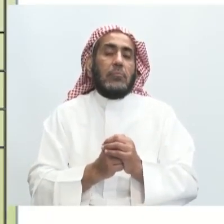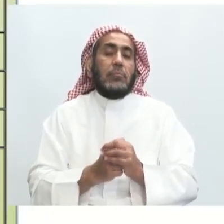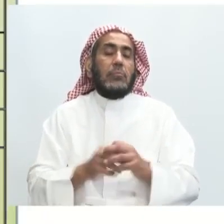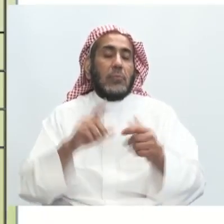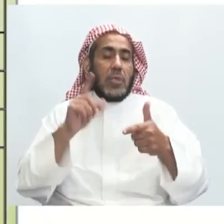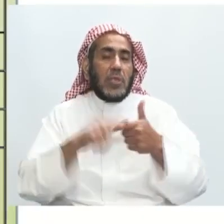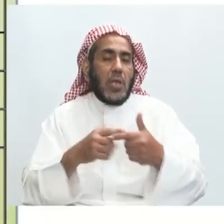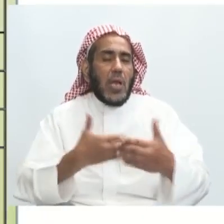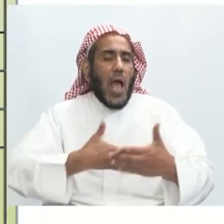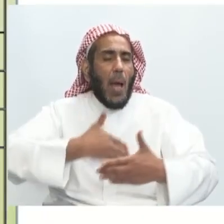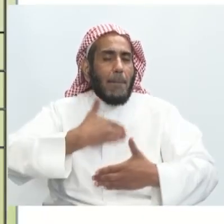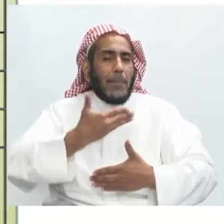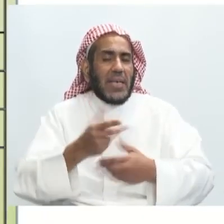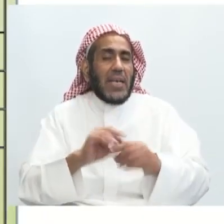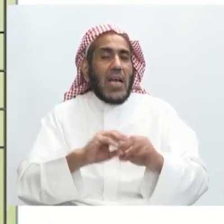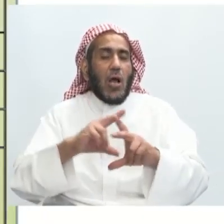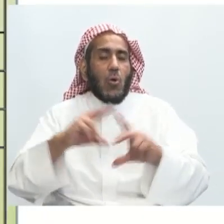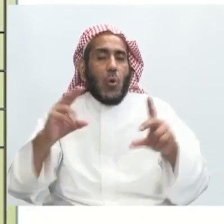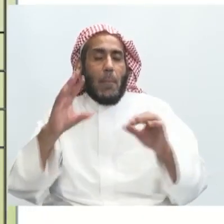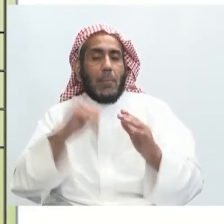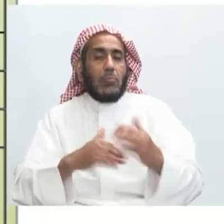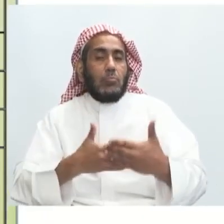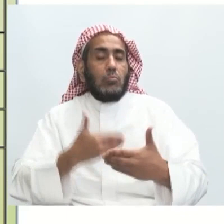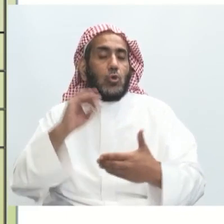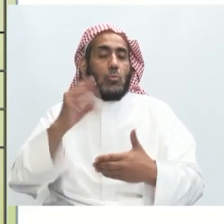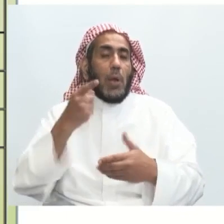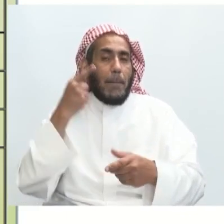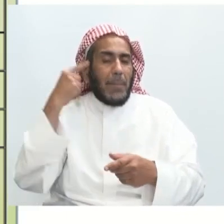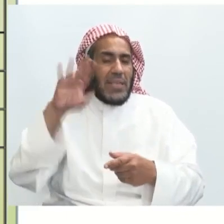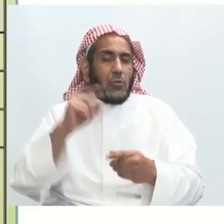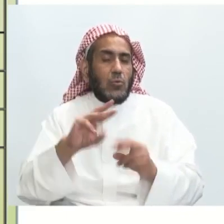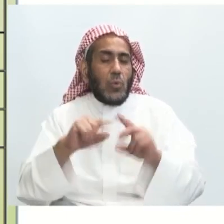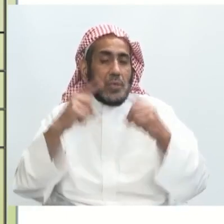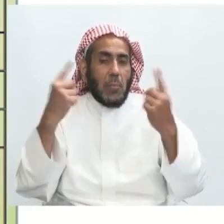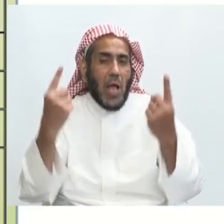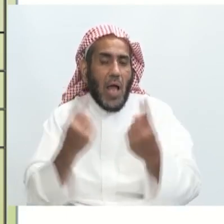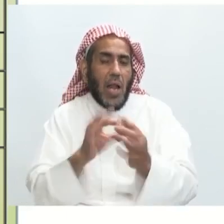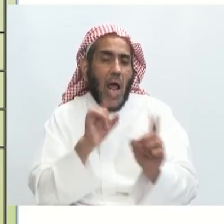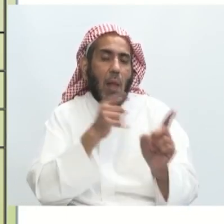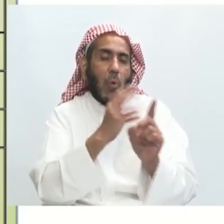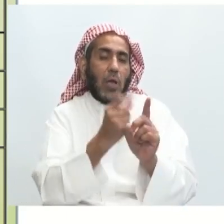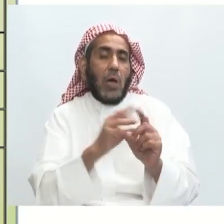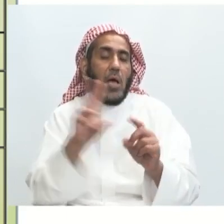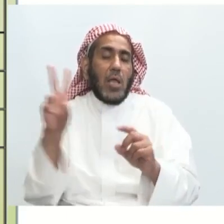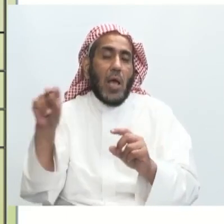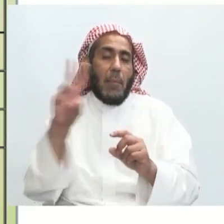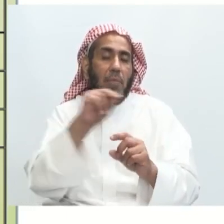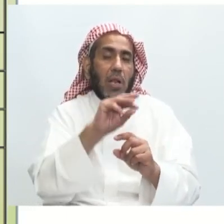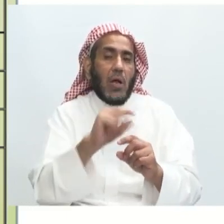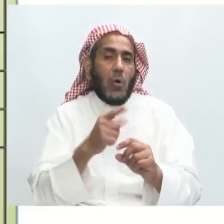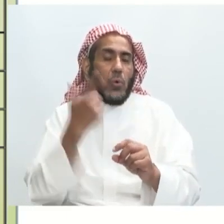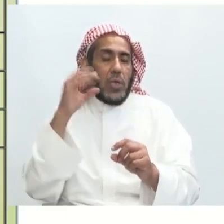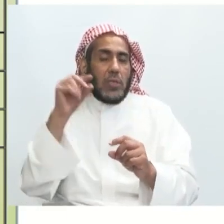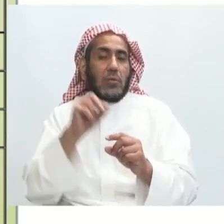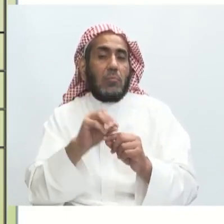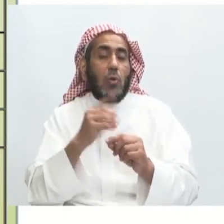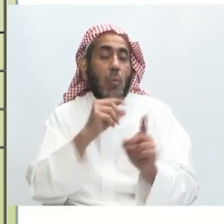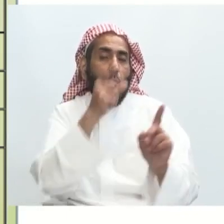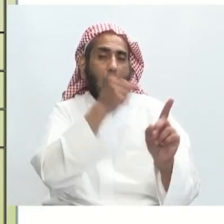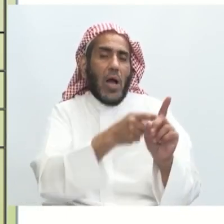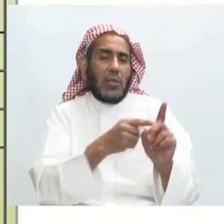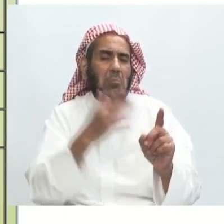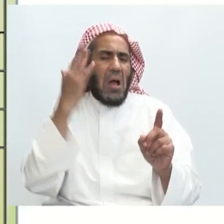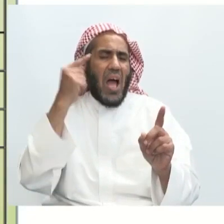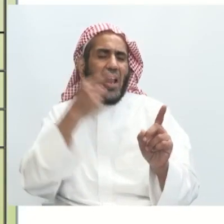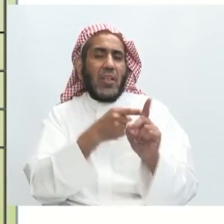اثنان ونعبر عن كل مما ياتي بجمله من انشائك تناسب حال المخاطب هذه امثله هنا استذكرها لمخاطب